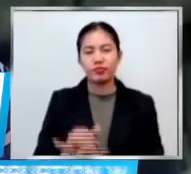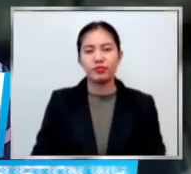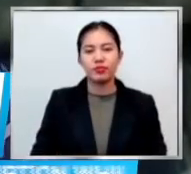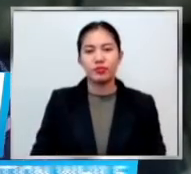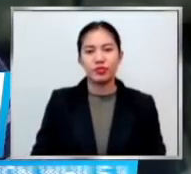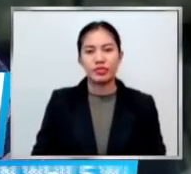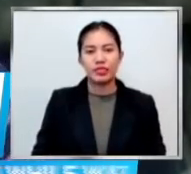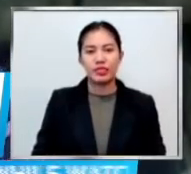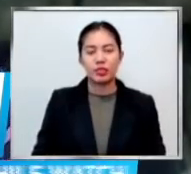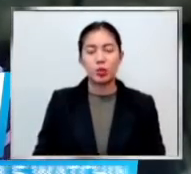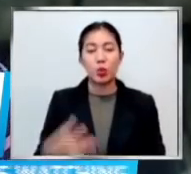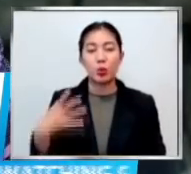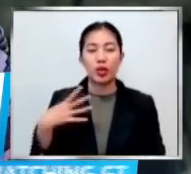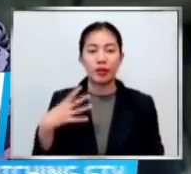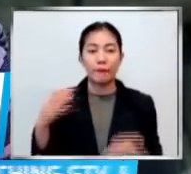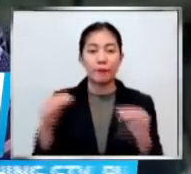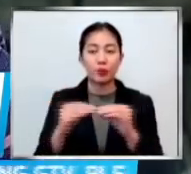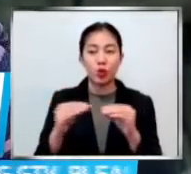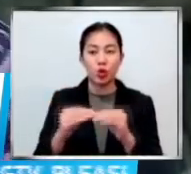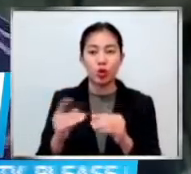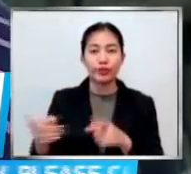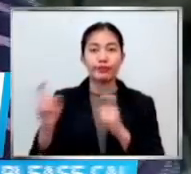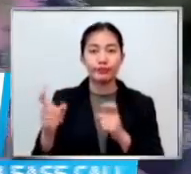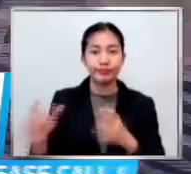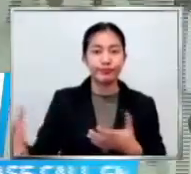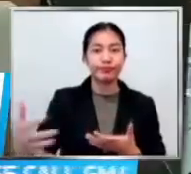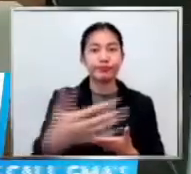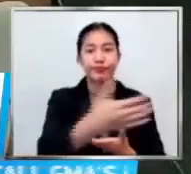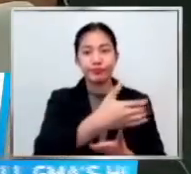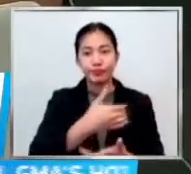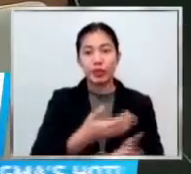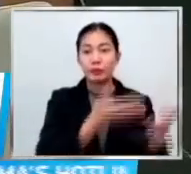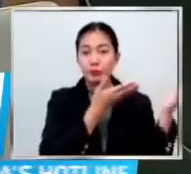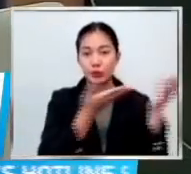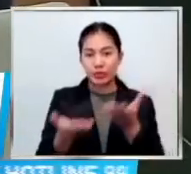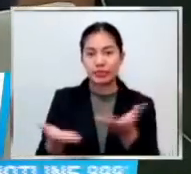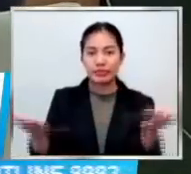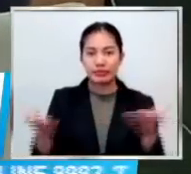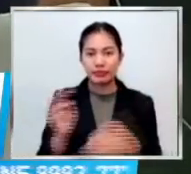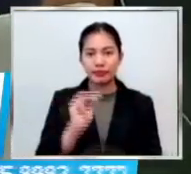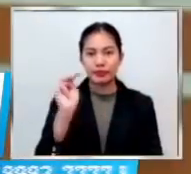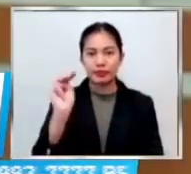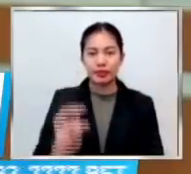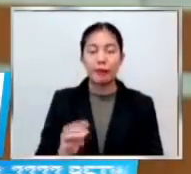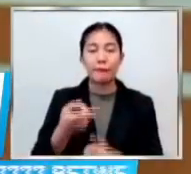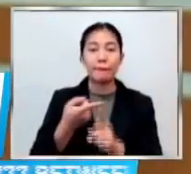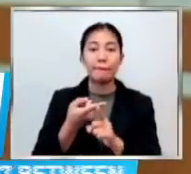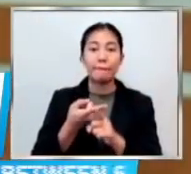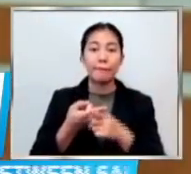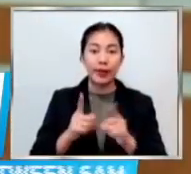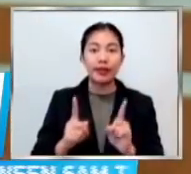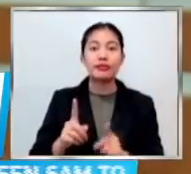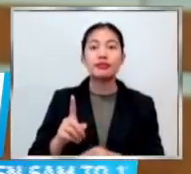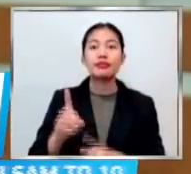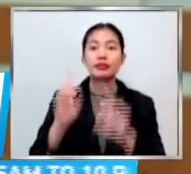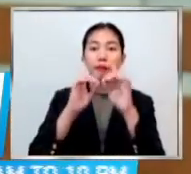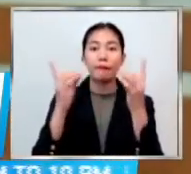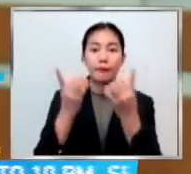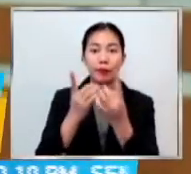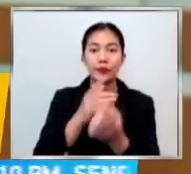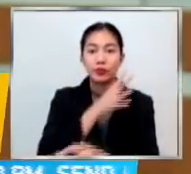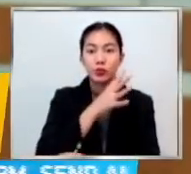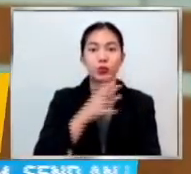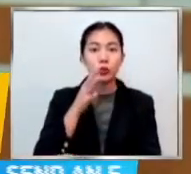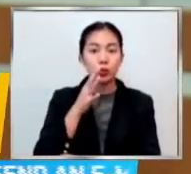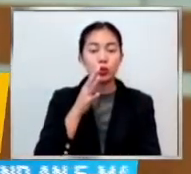dumami yung kalakal nila bago nila ibiyahe dito sa Manila. Pero sabi ng Department of Agriculture, the price is still stable and